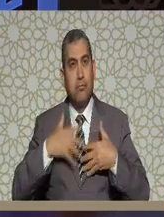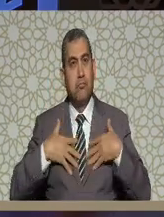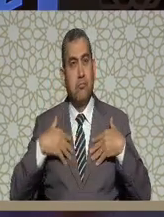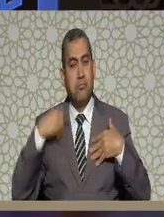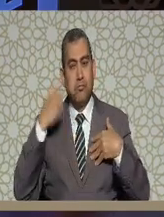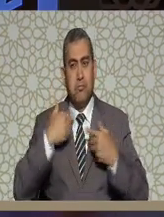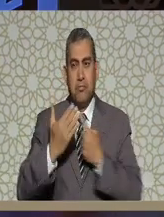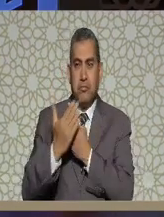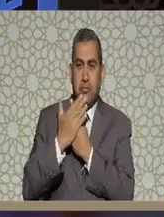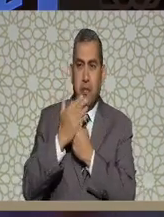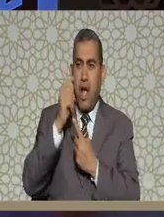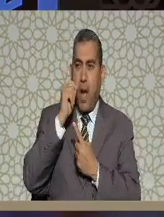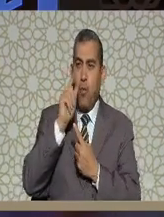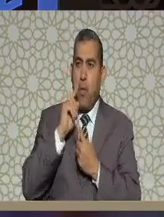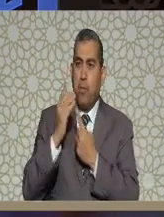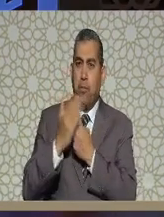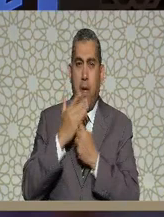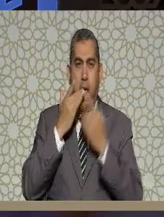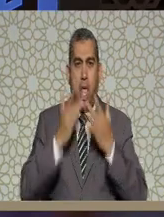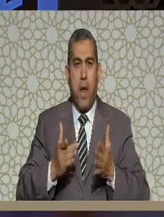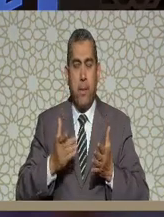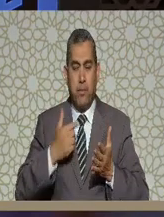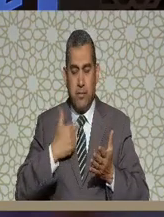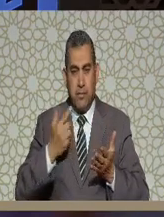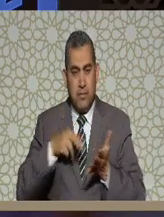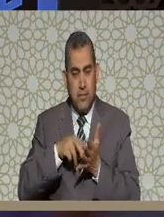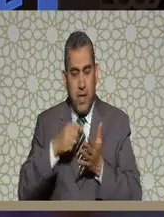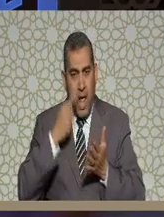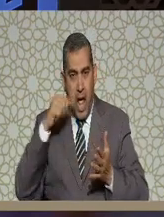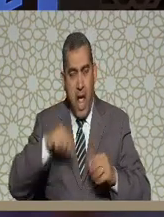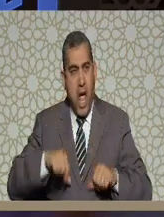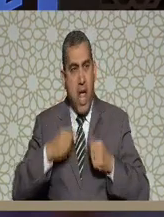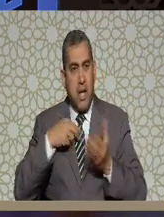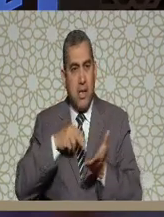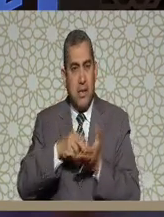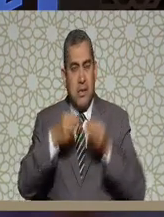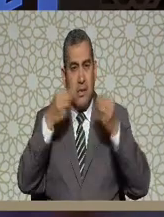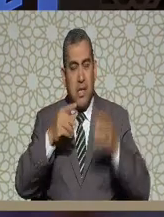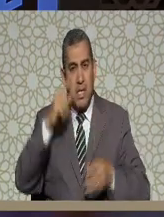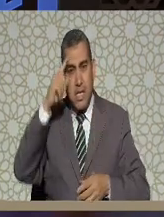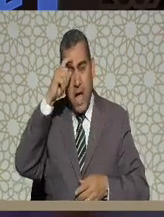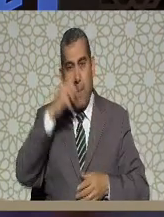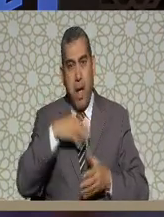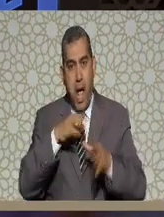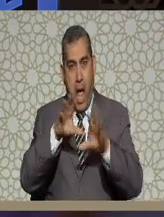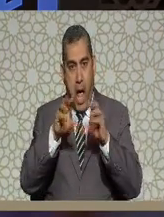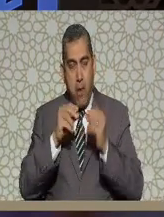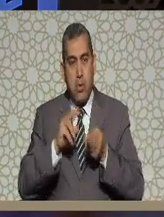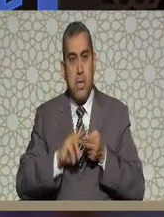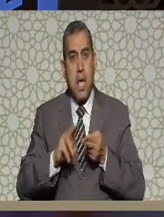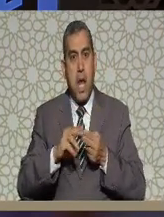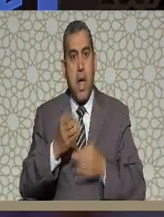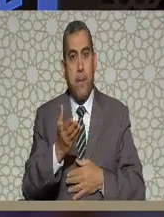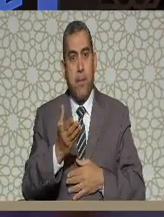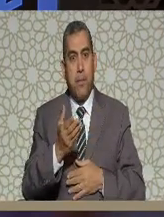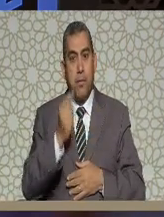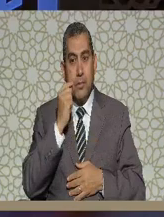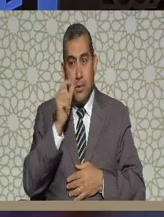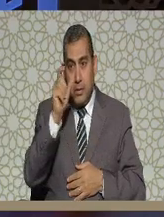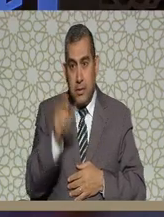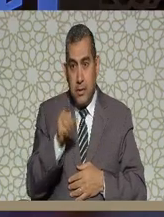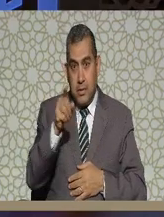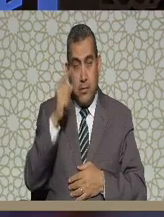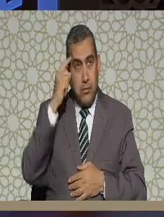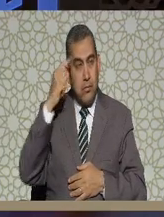سند من ابوها وامها ومش قادره تكمل حياتها كمان محتاجه سلام الشخص وهو بيفكر